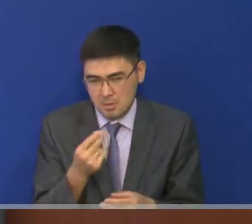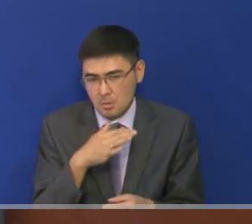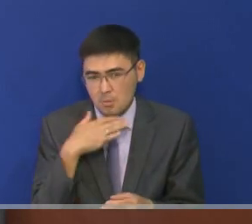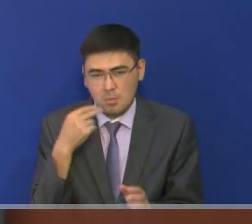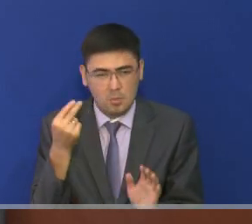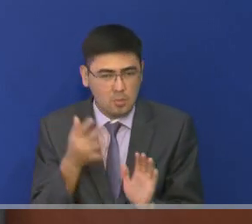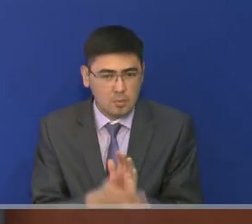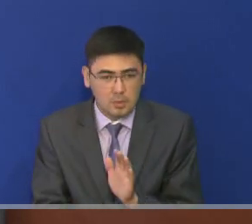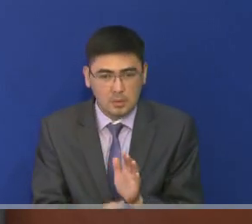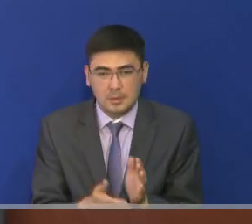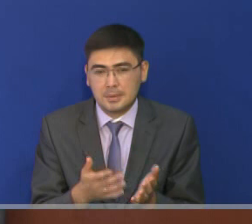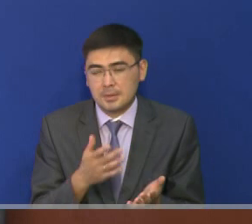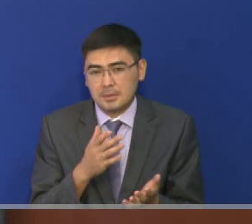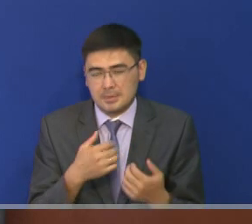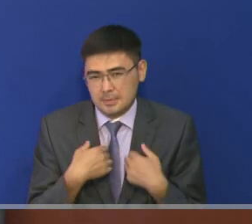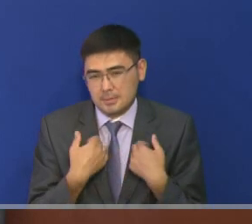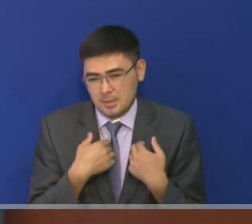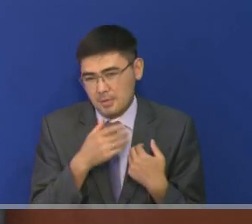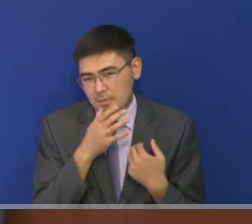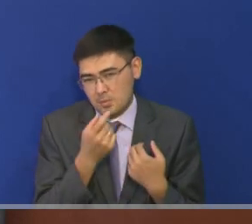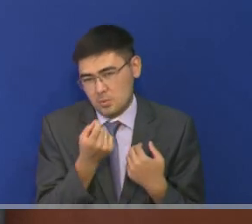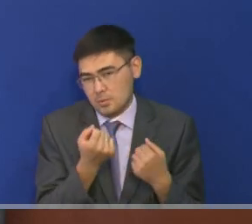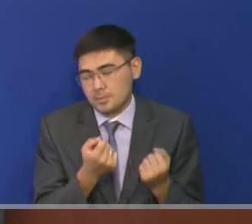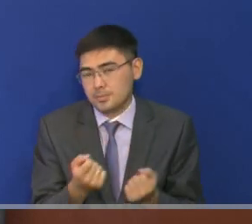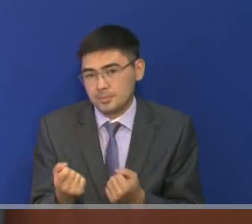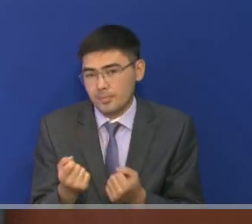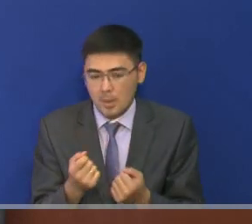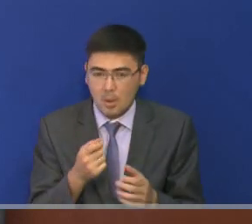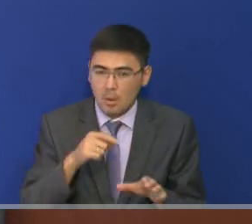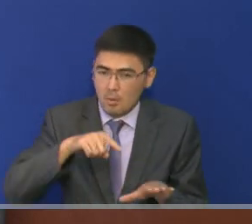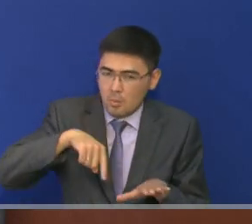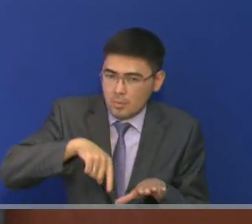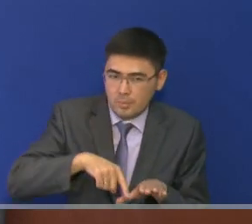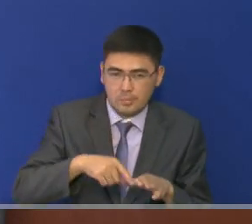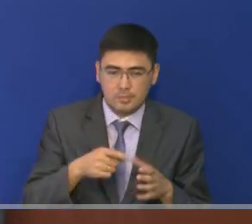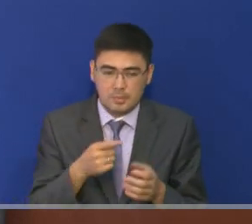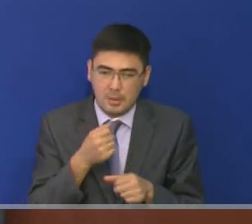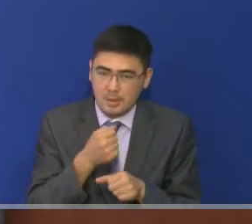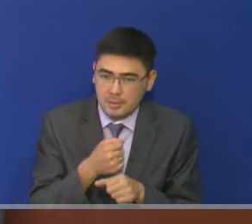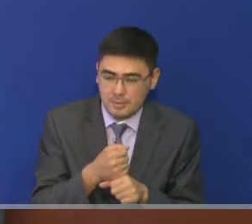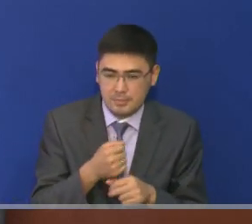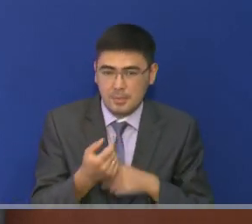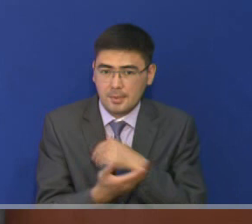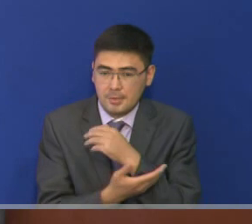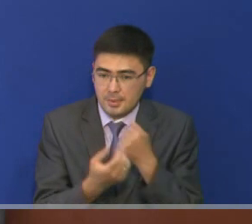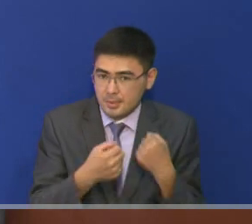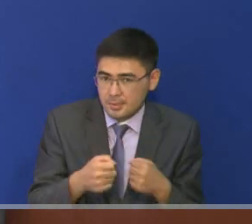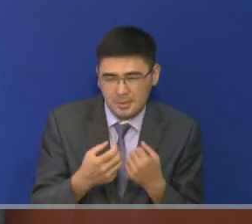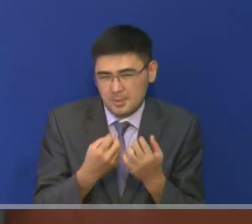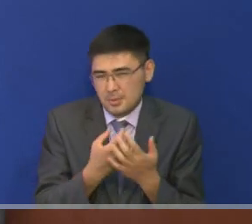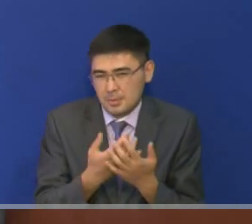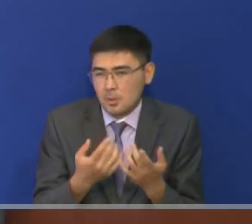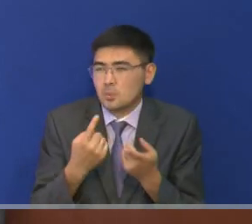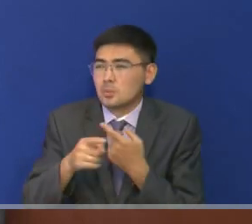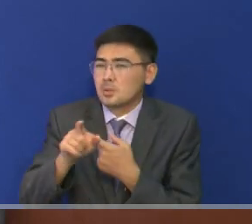болғандықтан уақытты шегеруге тырысамын. Себебі белгілі бір бұйымды бұрғылау немесе бүгу үшін, не болмаса ағашты өңдеу үшін өзге